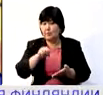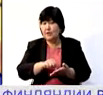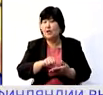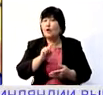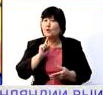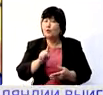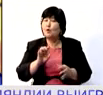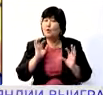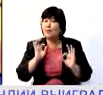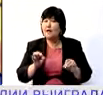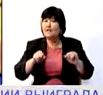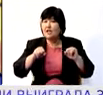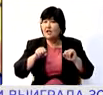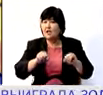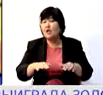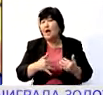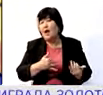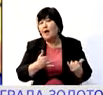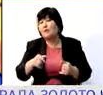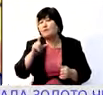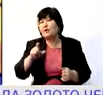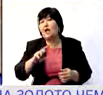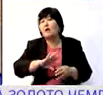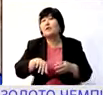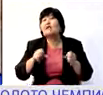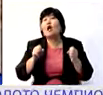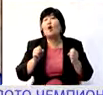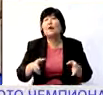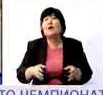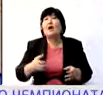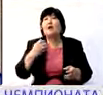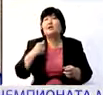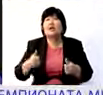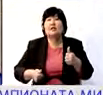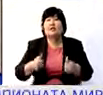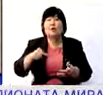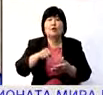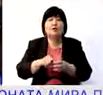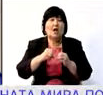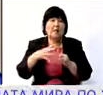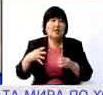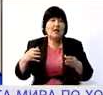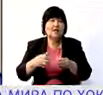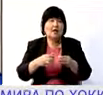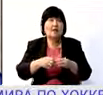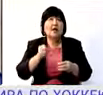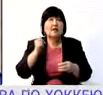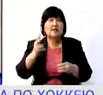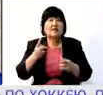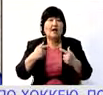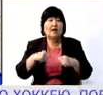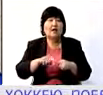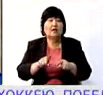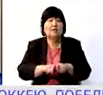то правильное решение или обеспечили людям безопасность. В жаркой борьбе участие приняли 15 команд. 12 коллективов